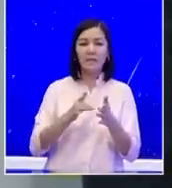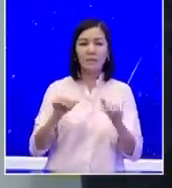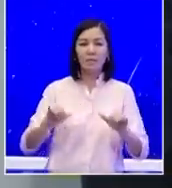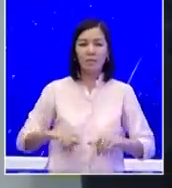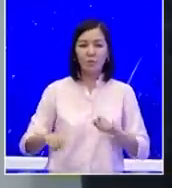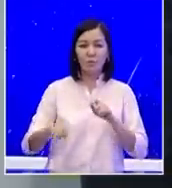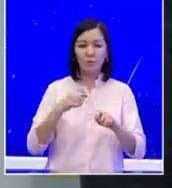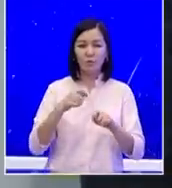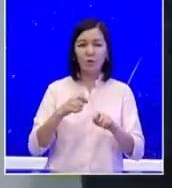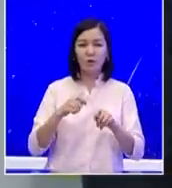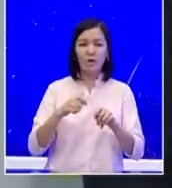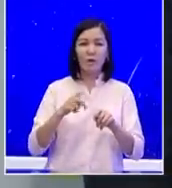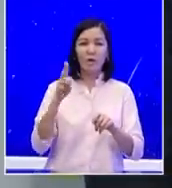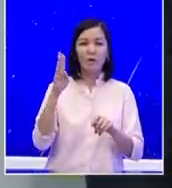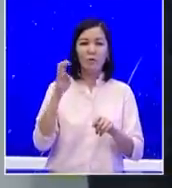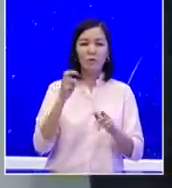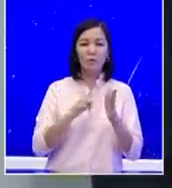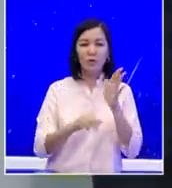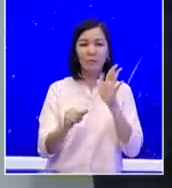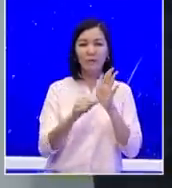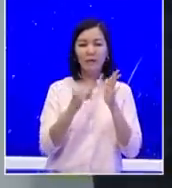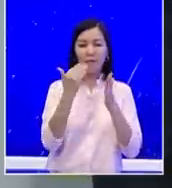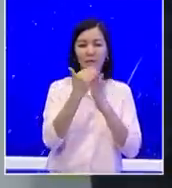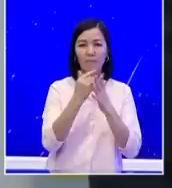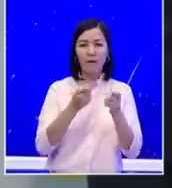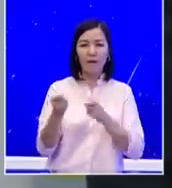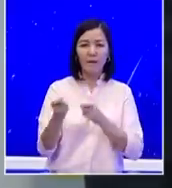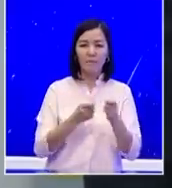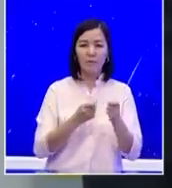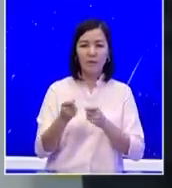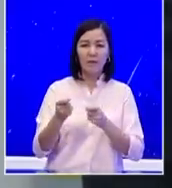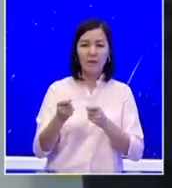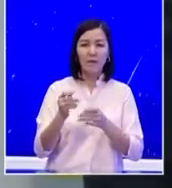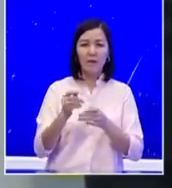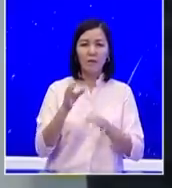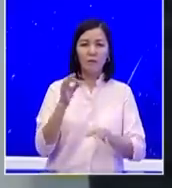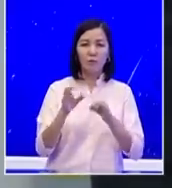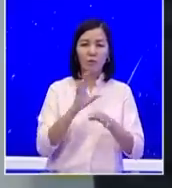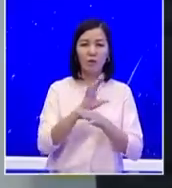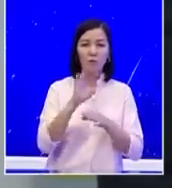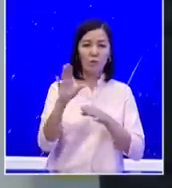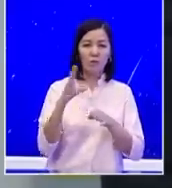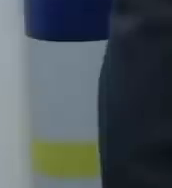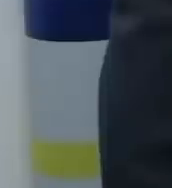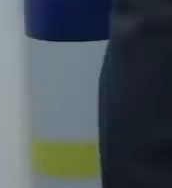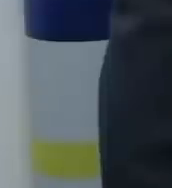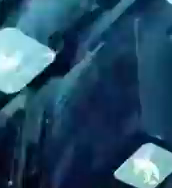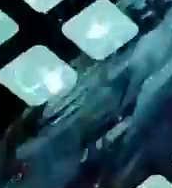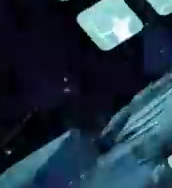туралы кодексінің 476 бабына сәйкес әкімшілік материал толтырылып, сотқа жолданды.